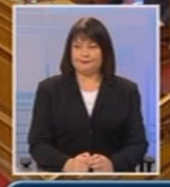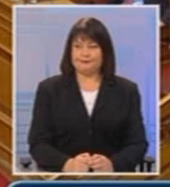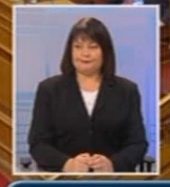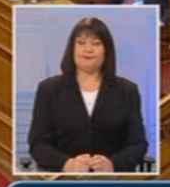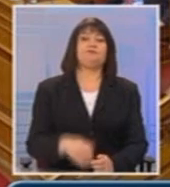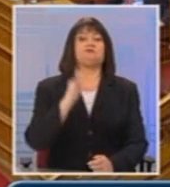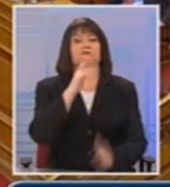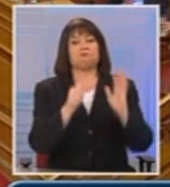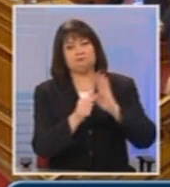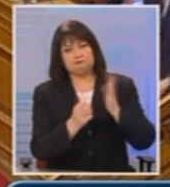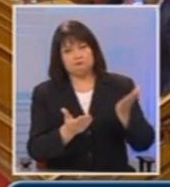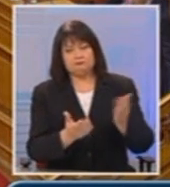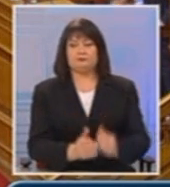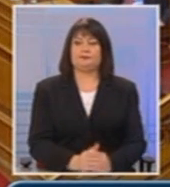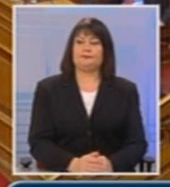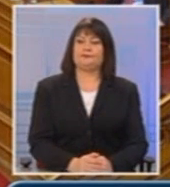Κύριε Πρόεδρε,